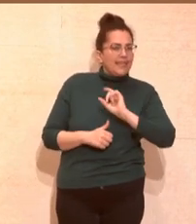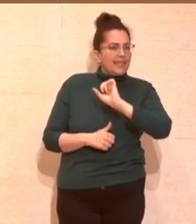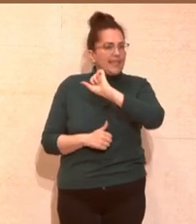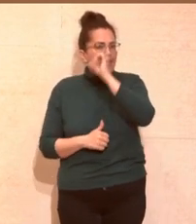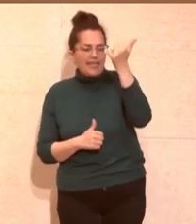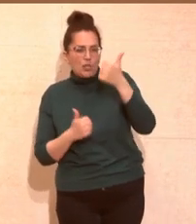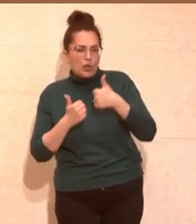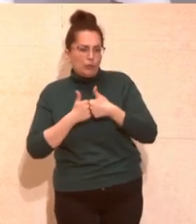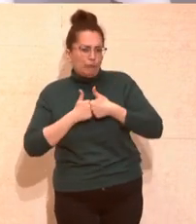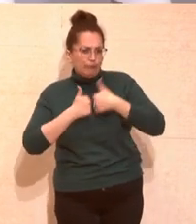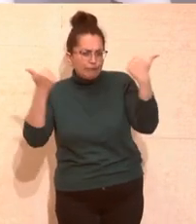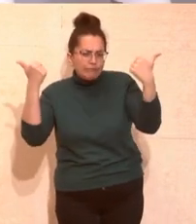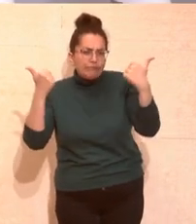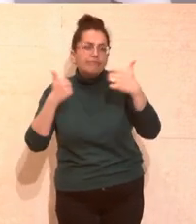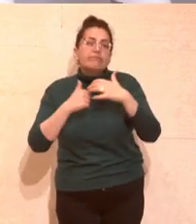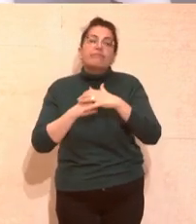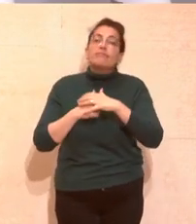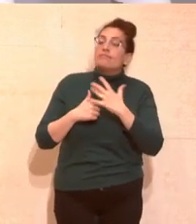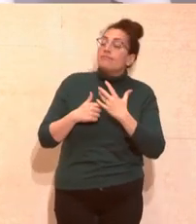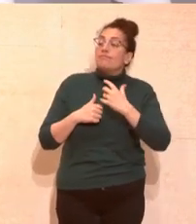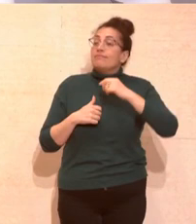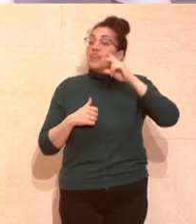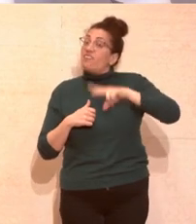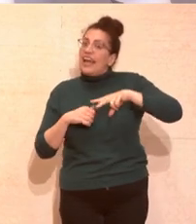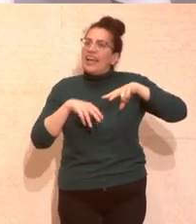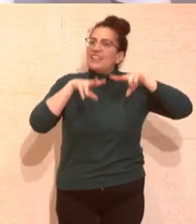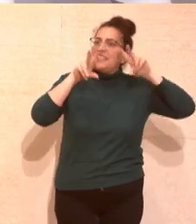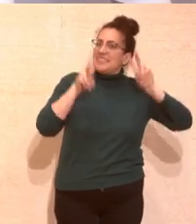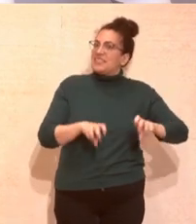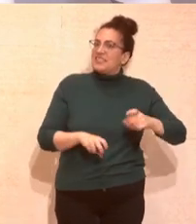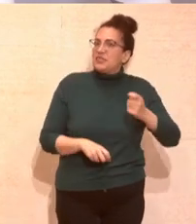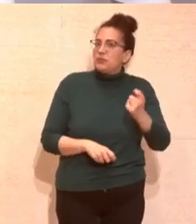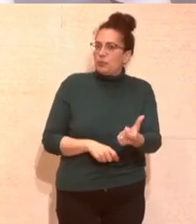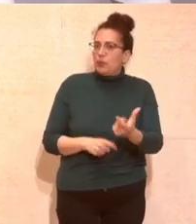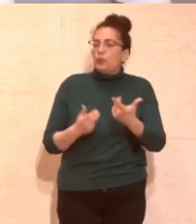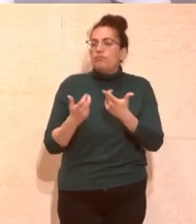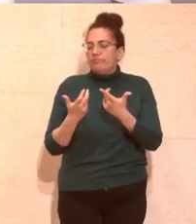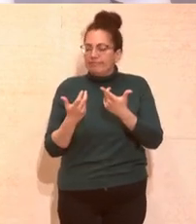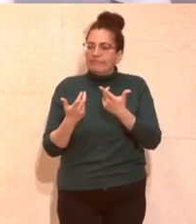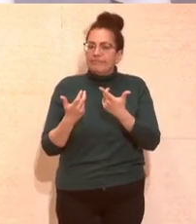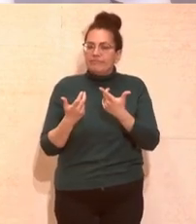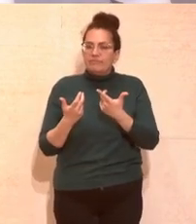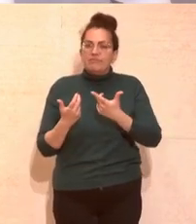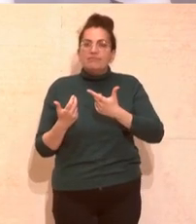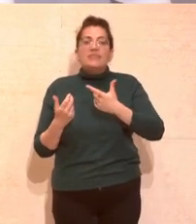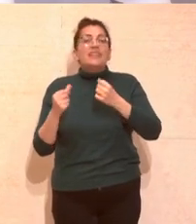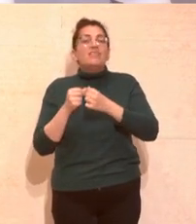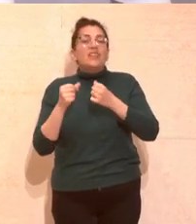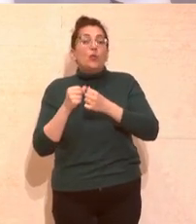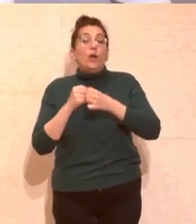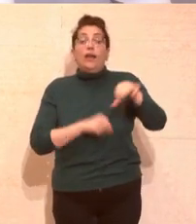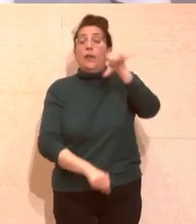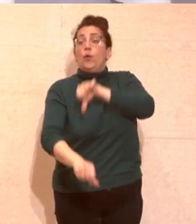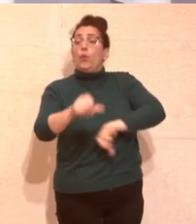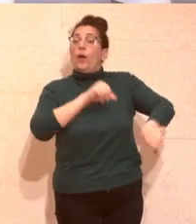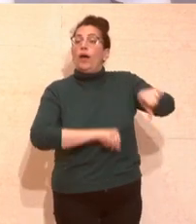au décalage de phase, mais ça n'a pas été beaucoup adressé. En général, on trouve dans les populations étudiées vraiment en chronobiologie et dans les laboratoires